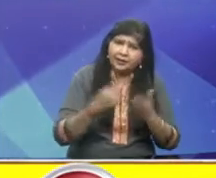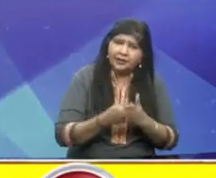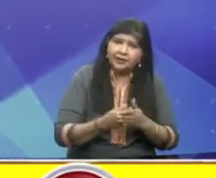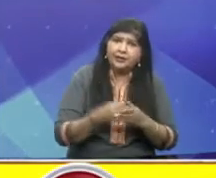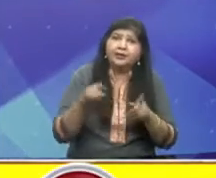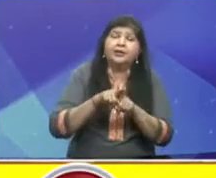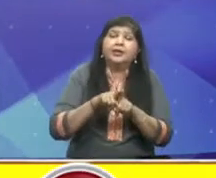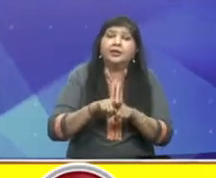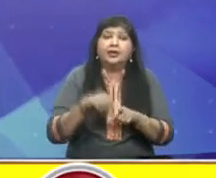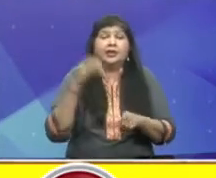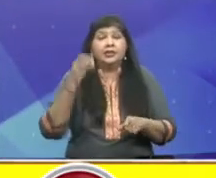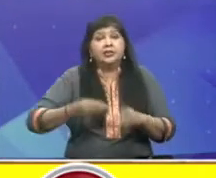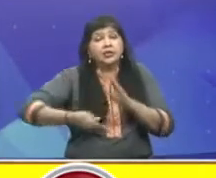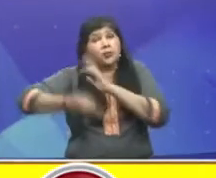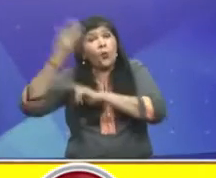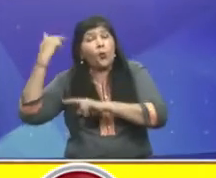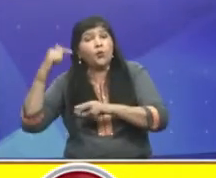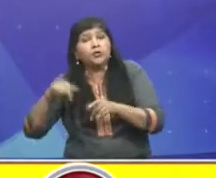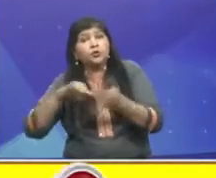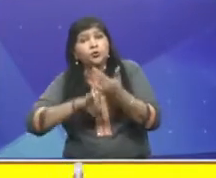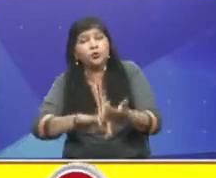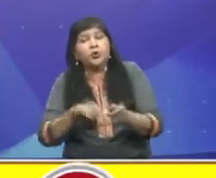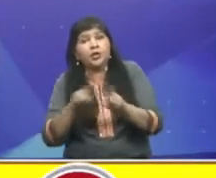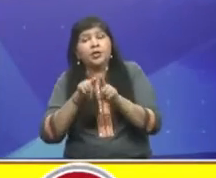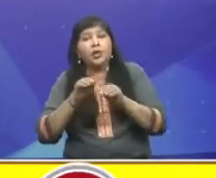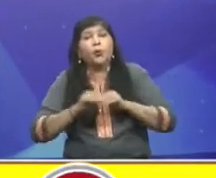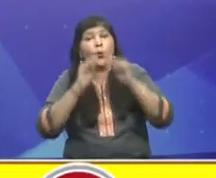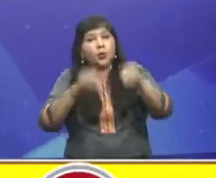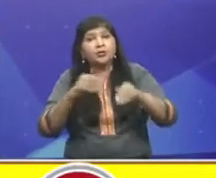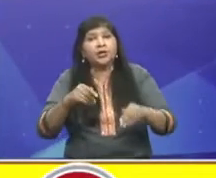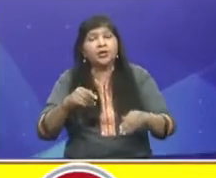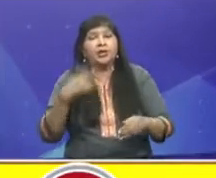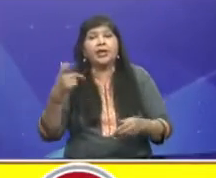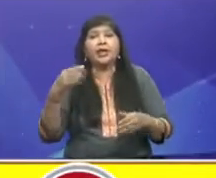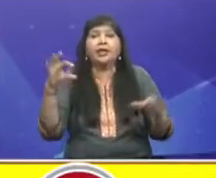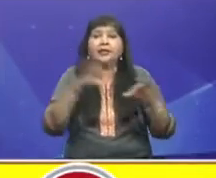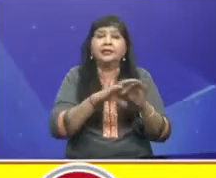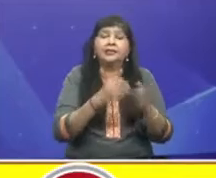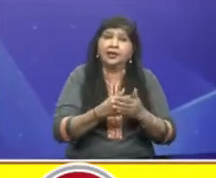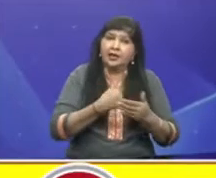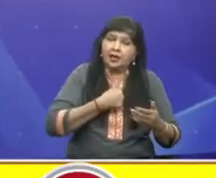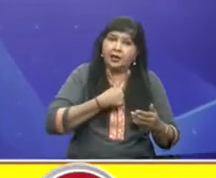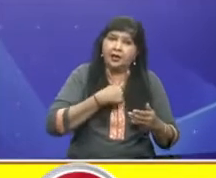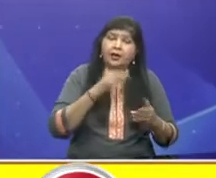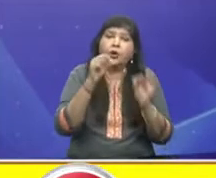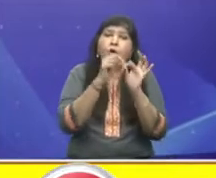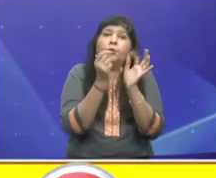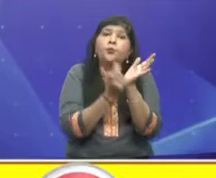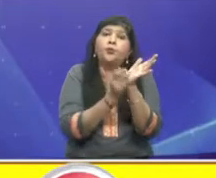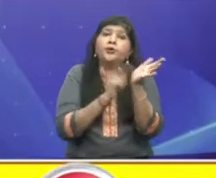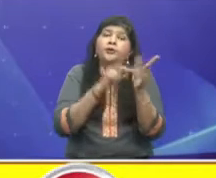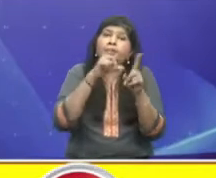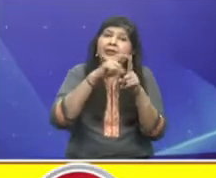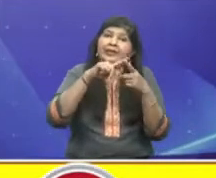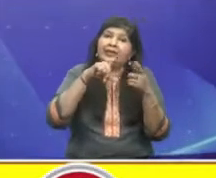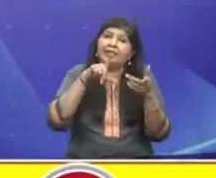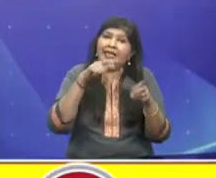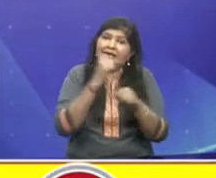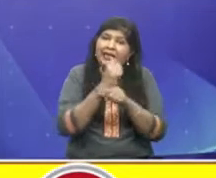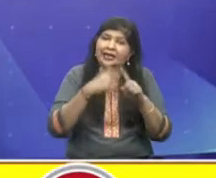भी एक दिलचस्प इतिहास है कि ऑस्ट्रेलिया का एक रिश्ता हमारे बुंदेलखंड के झांसी से भी